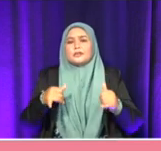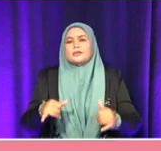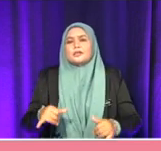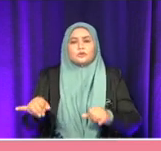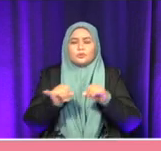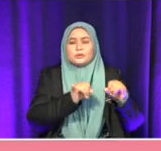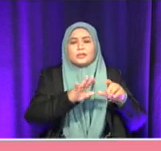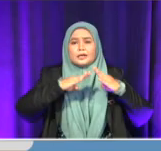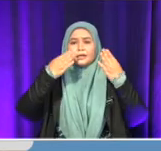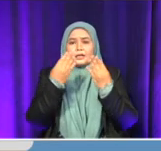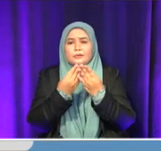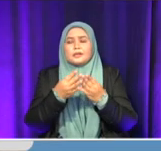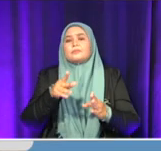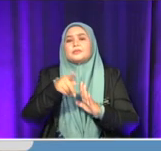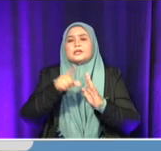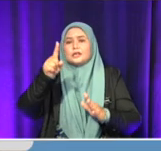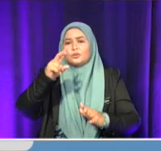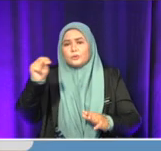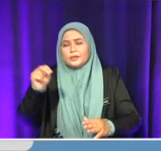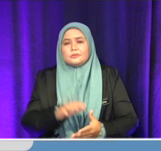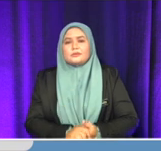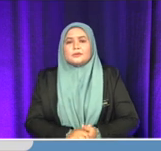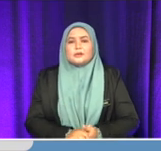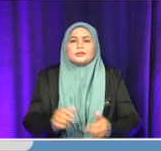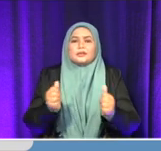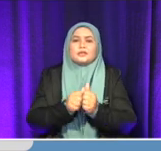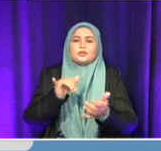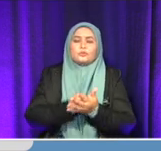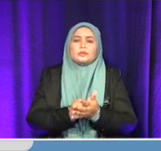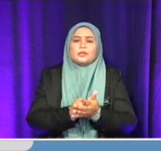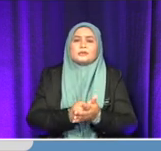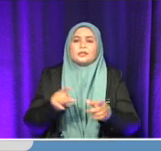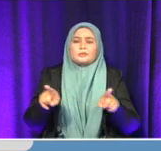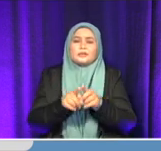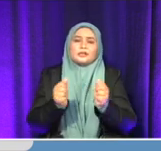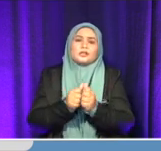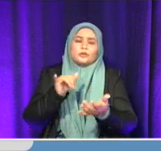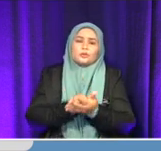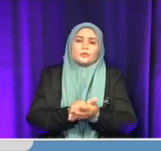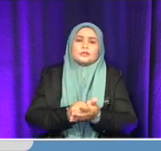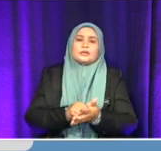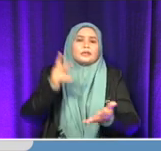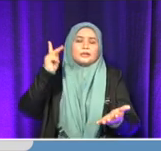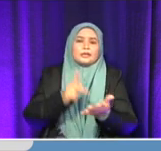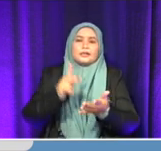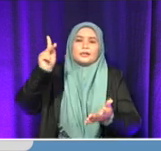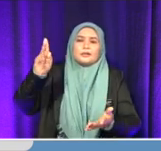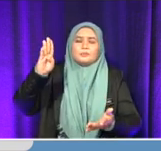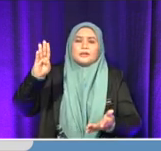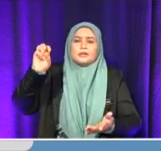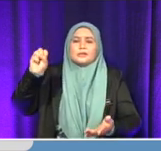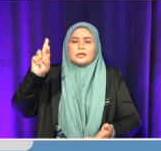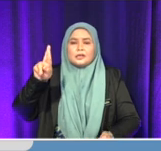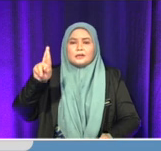gelap dan persatuan Oke dengan itu selaras dengan itu maka diperkenalkan kbsr Oke buku